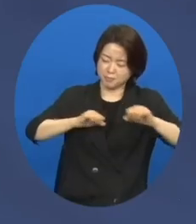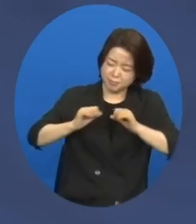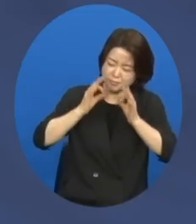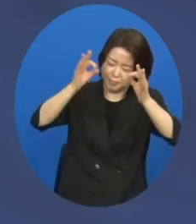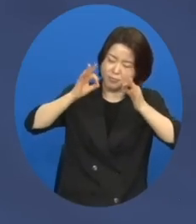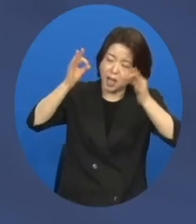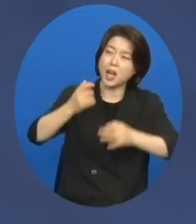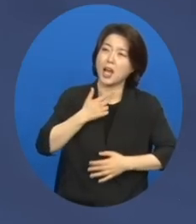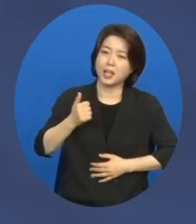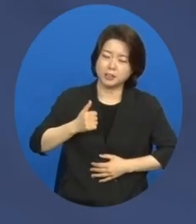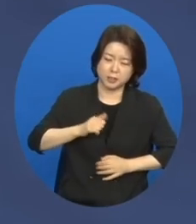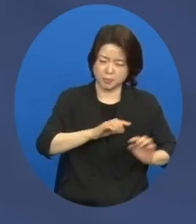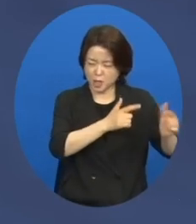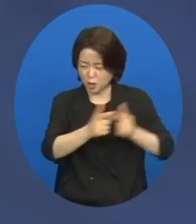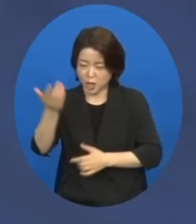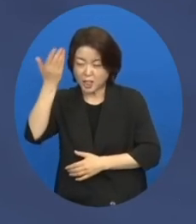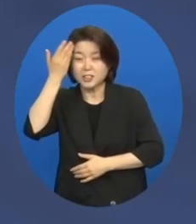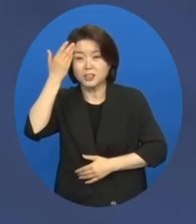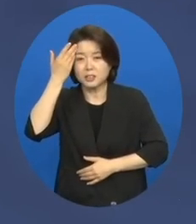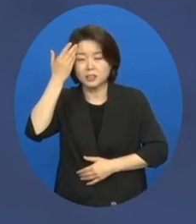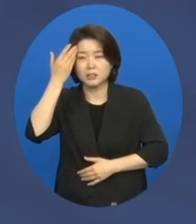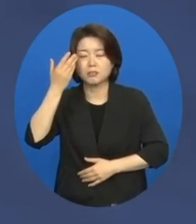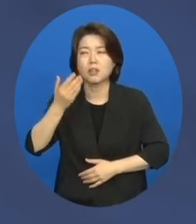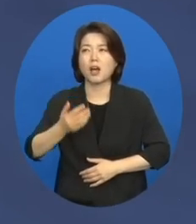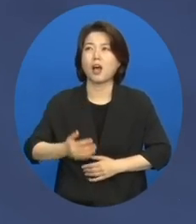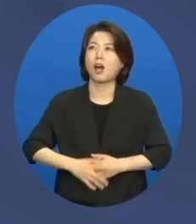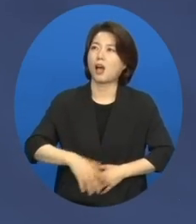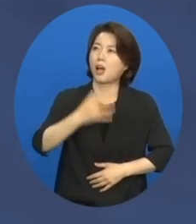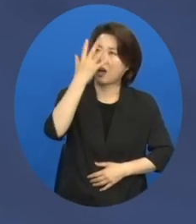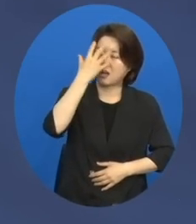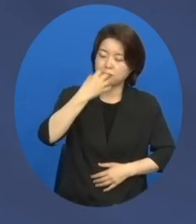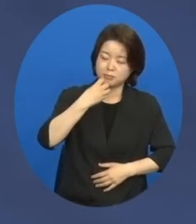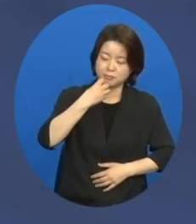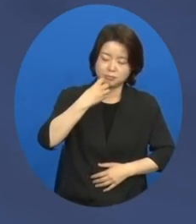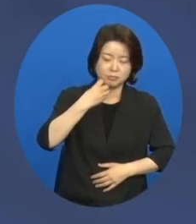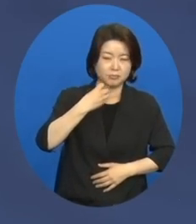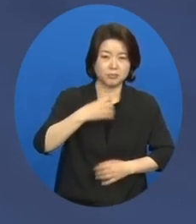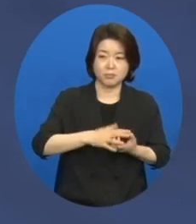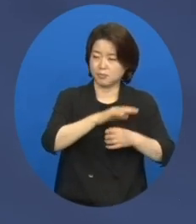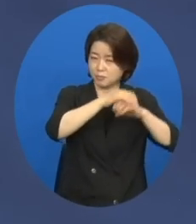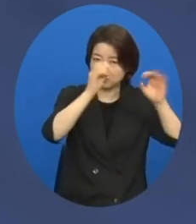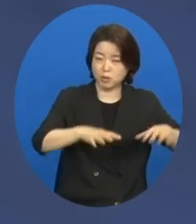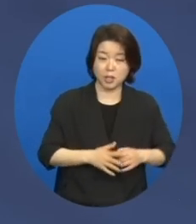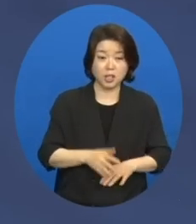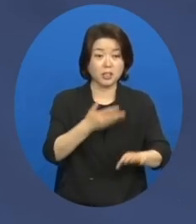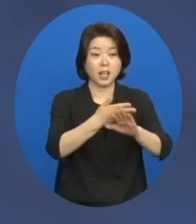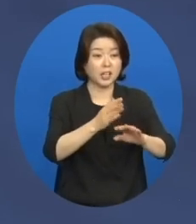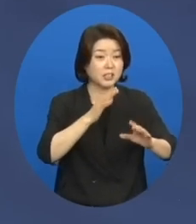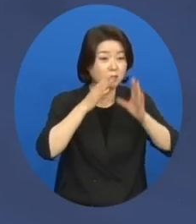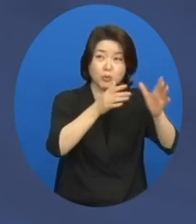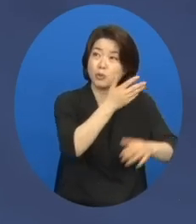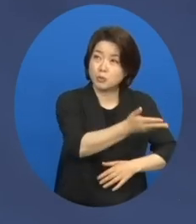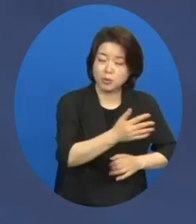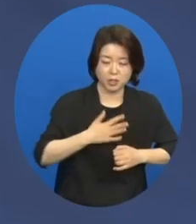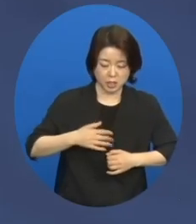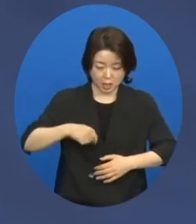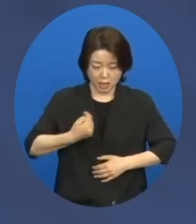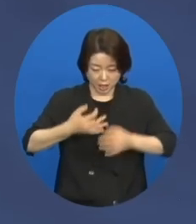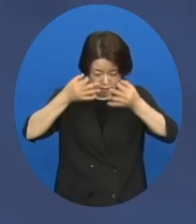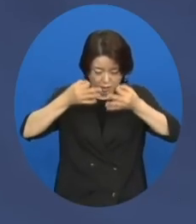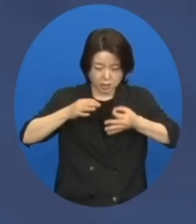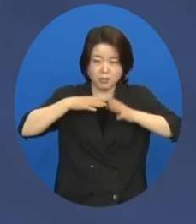애를 썼던 모든 짓이 비참하게 남은 속일 수 있어도 우리는 서로 못 속여요. 못 견디겠는